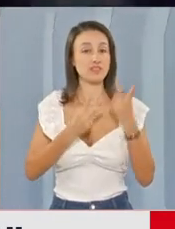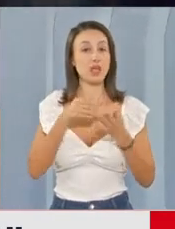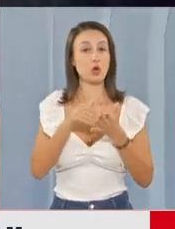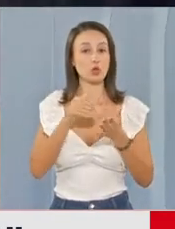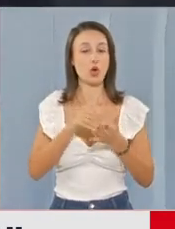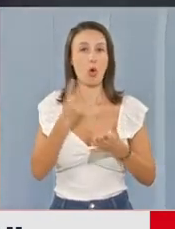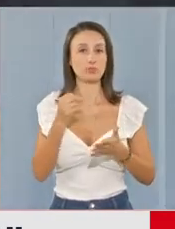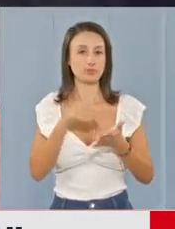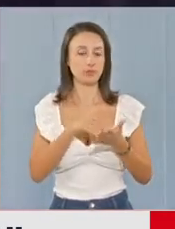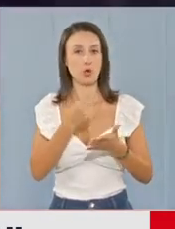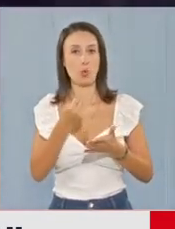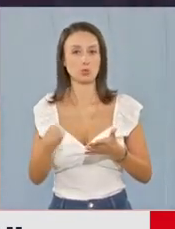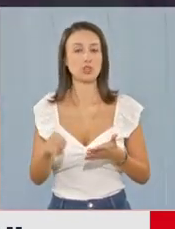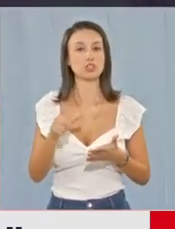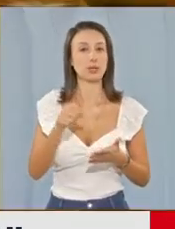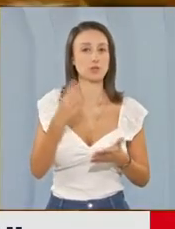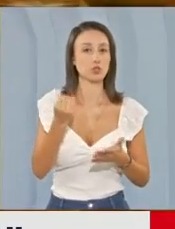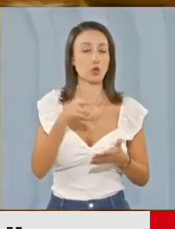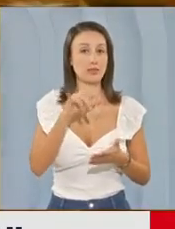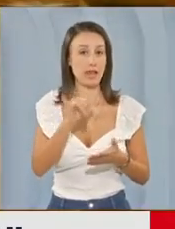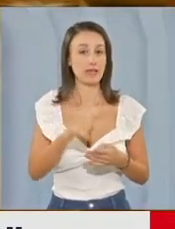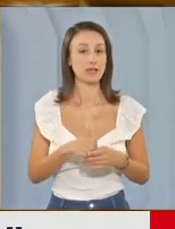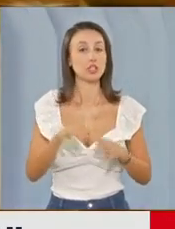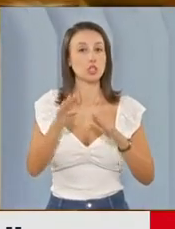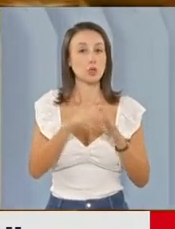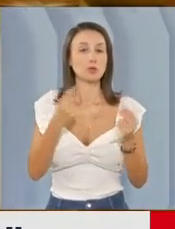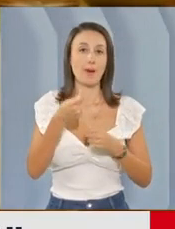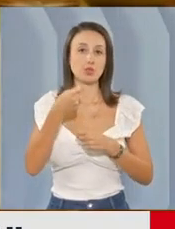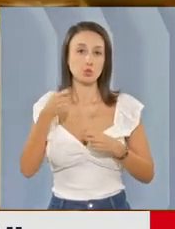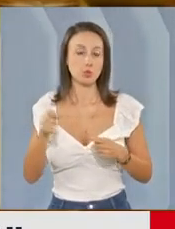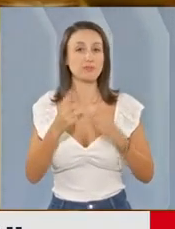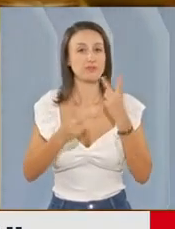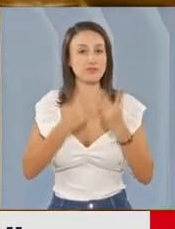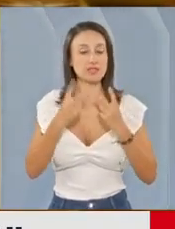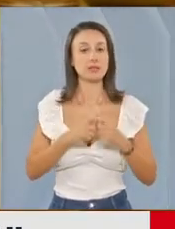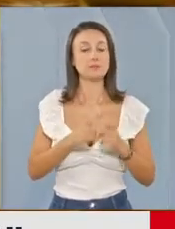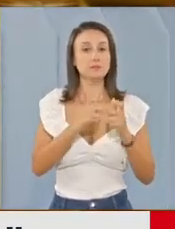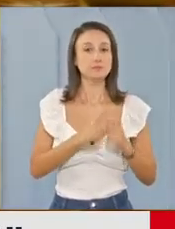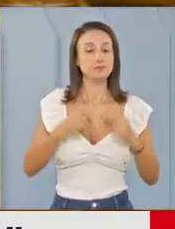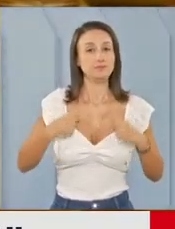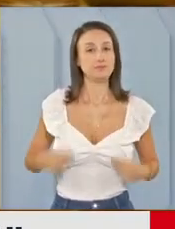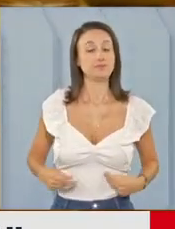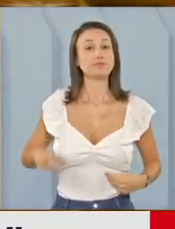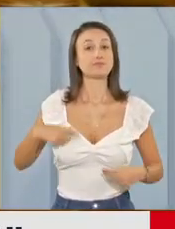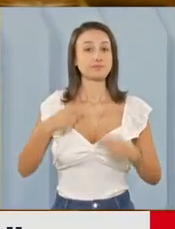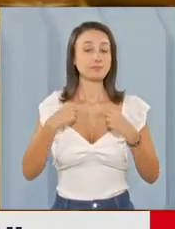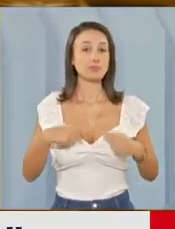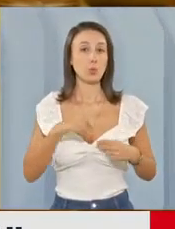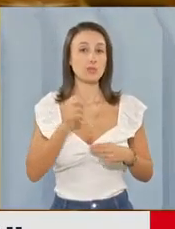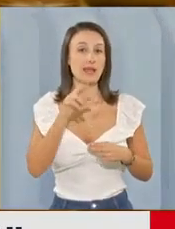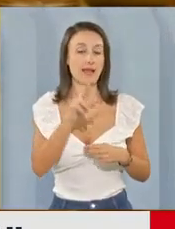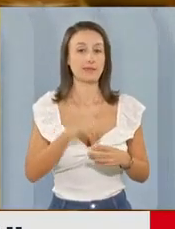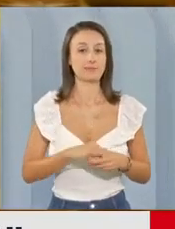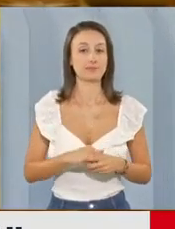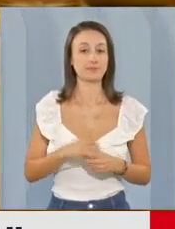a costat doar 8879 RON în topul celor mai costisitoare vizite la Camera Deputaților se află cea a deputatului usr